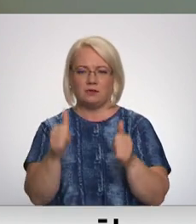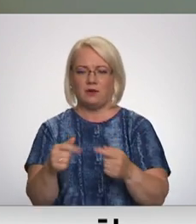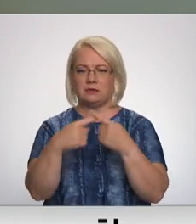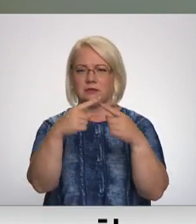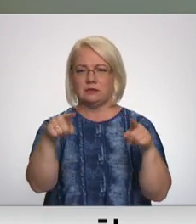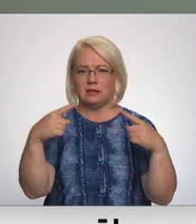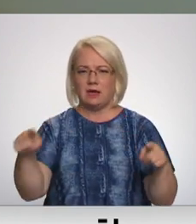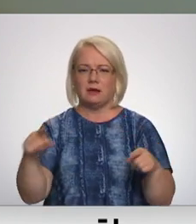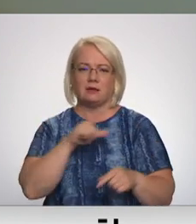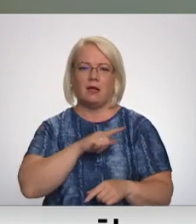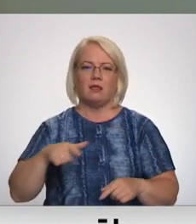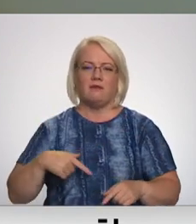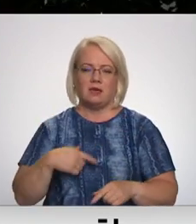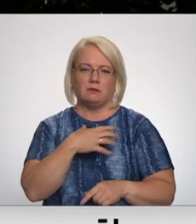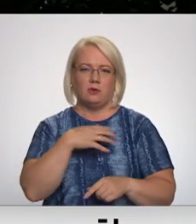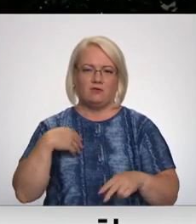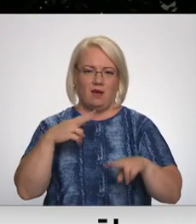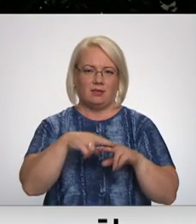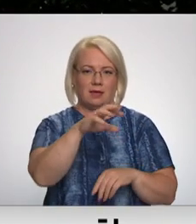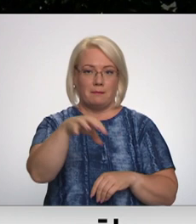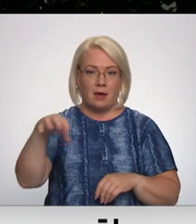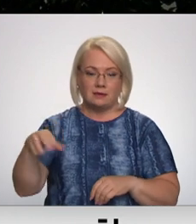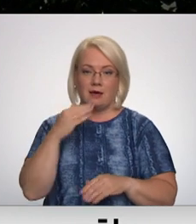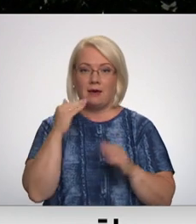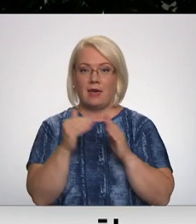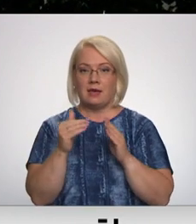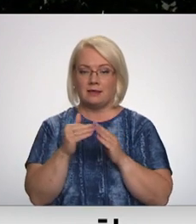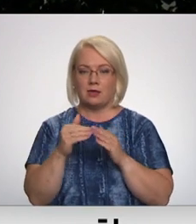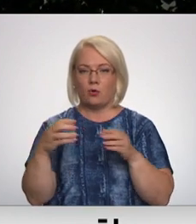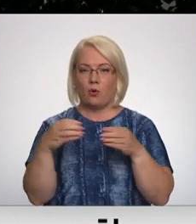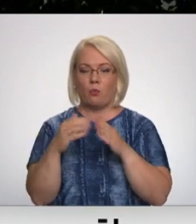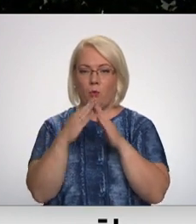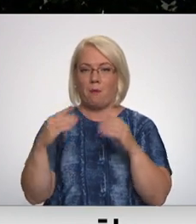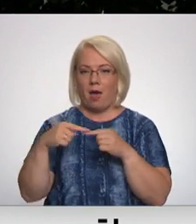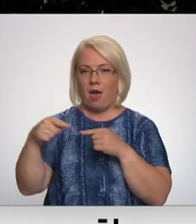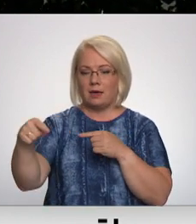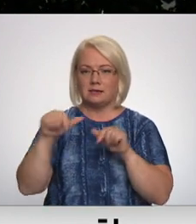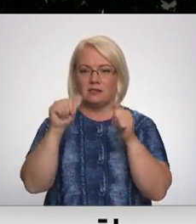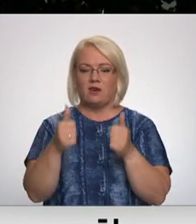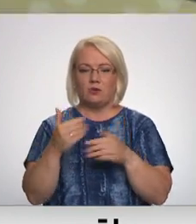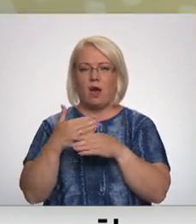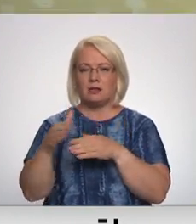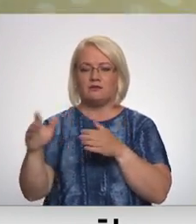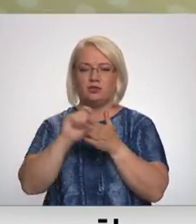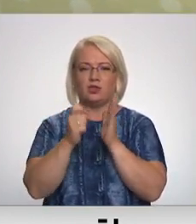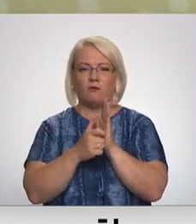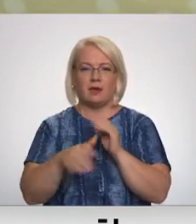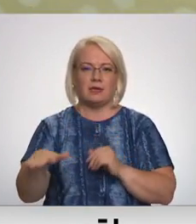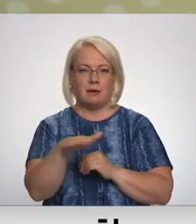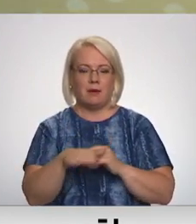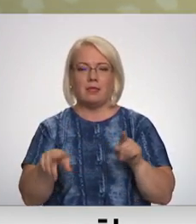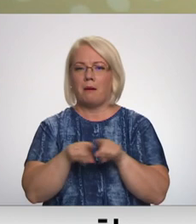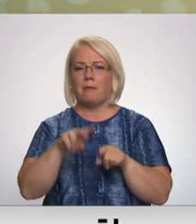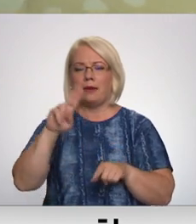citās Latvijas pašvaldībās. Rēzeknē netālu no grupu mājas ir izveidots arī atsevišķs dzīvoklis ģimenei. Tāpat DEI